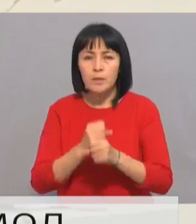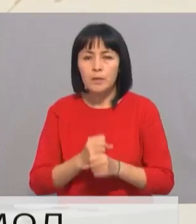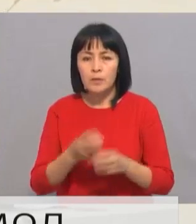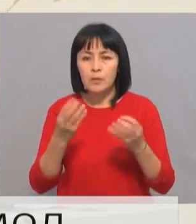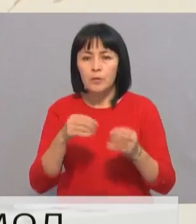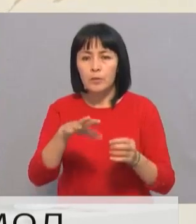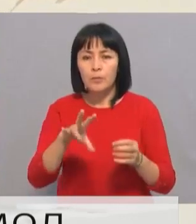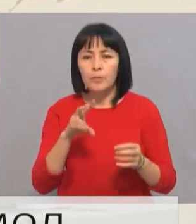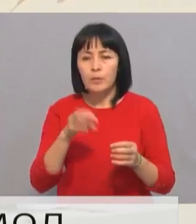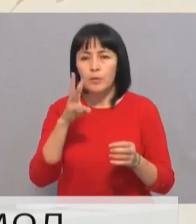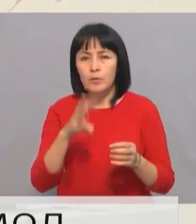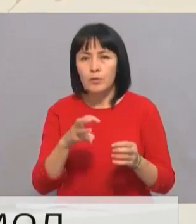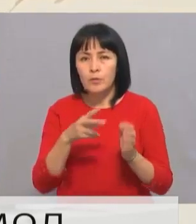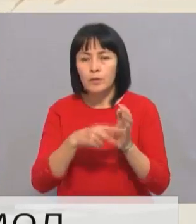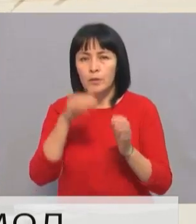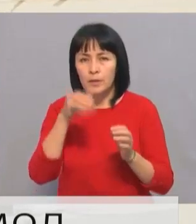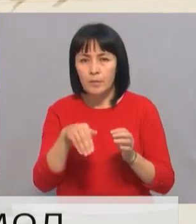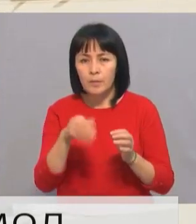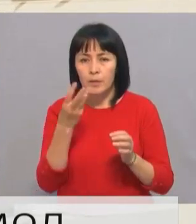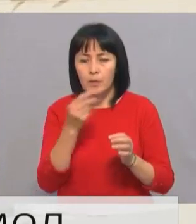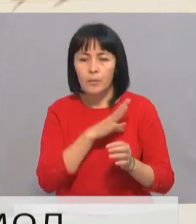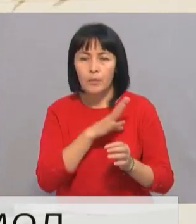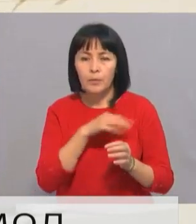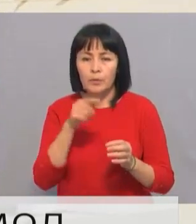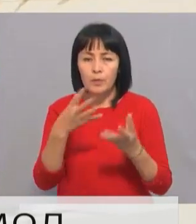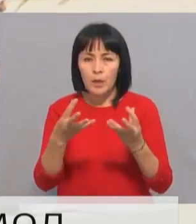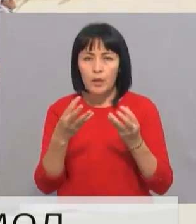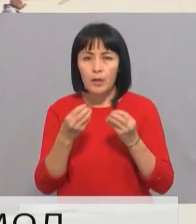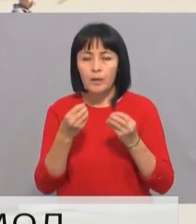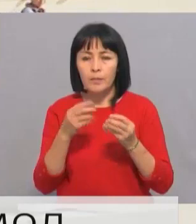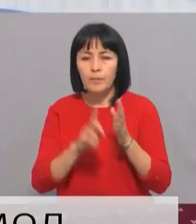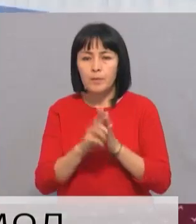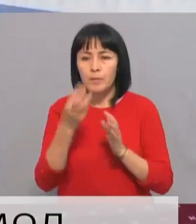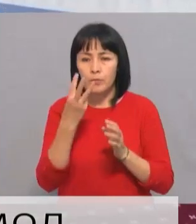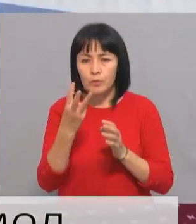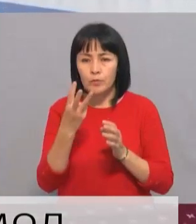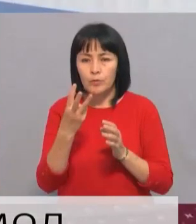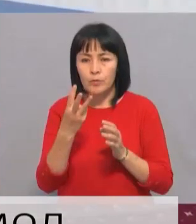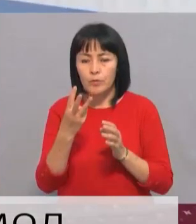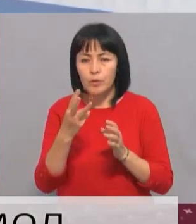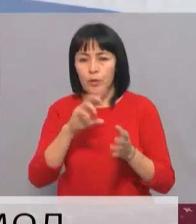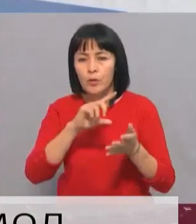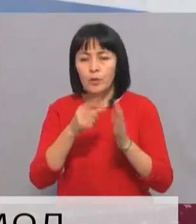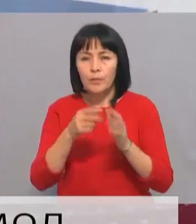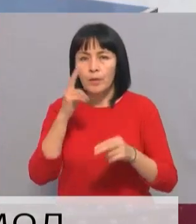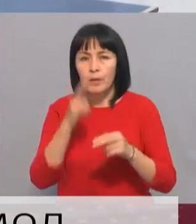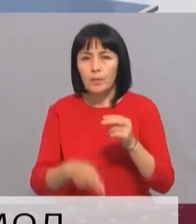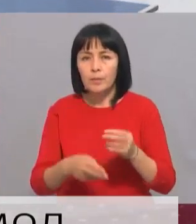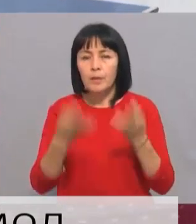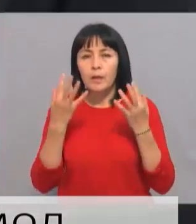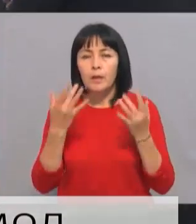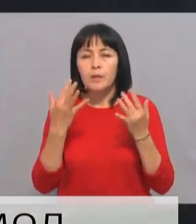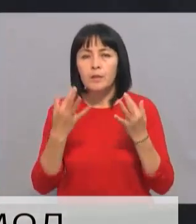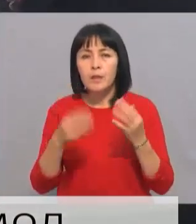сол 1,380 мың соған жетті ғой. Қазір сол алғалы бері уже 3-ші тамды бітірдік. Мемлекеттік грант талай жанның